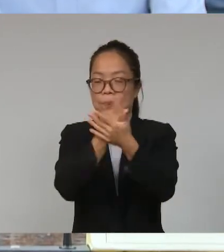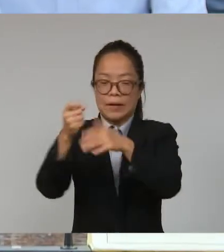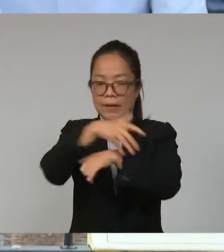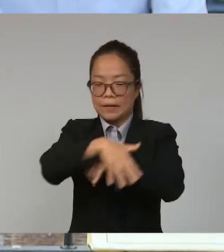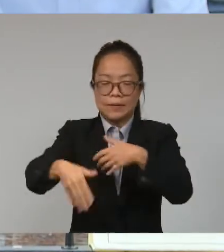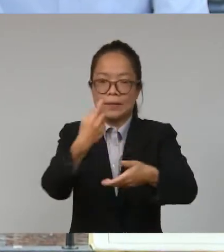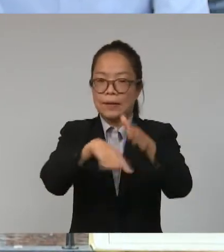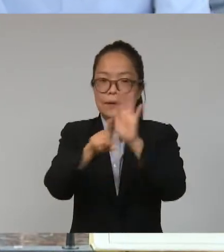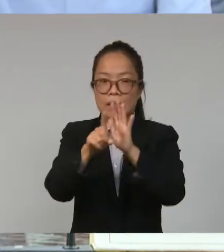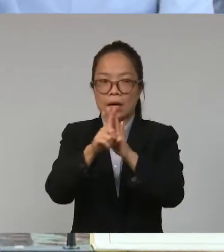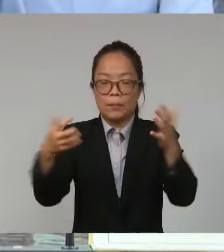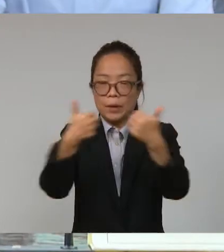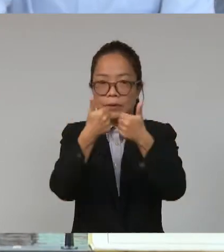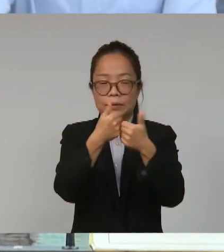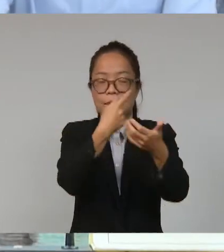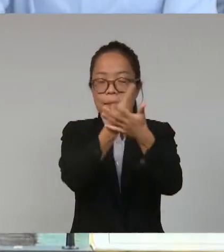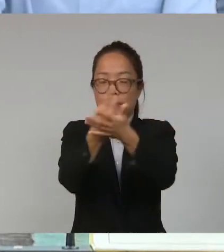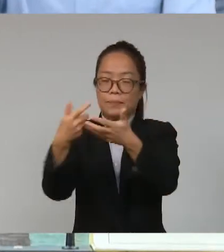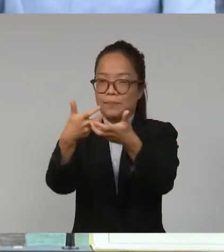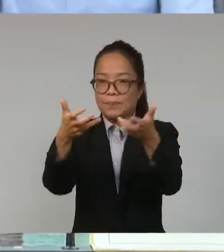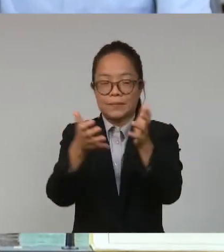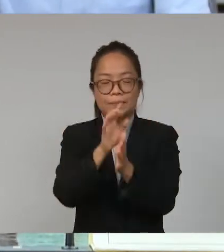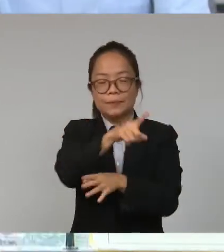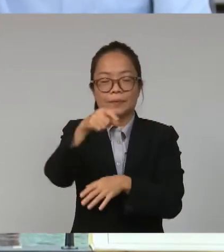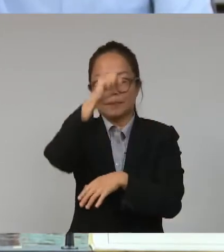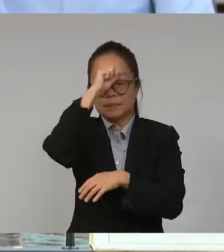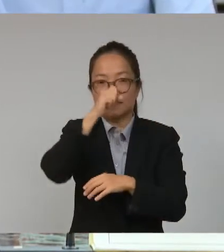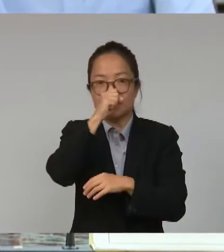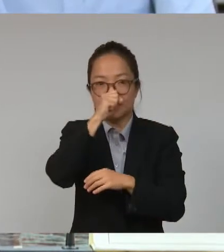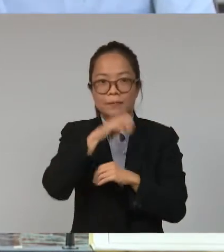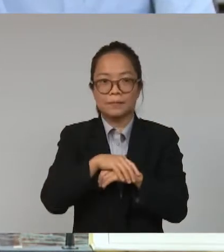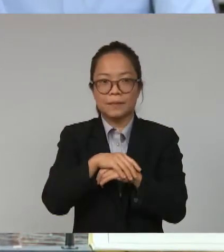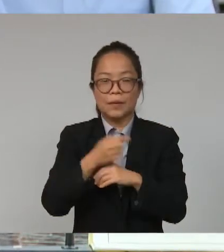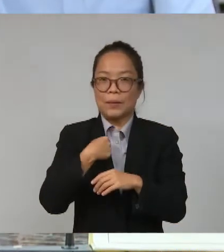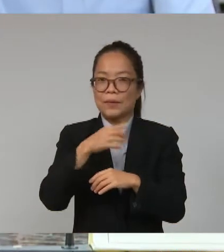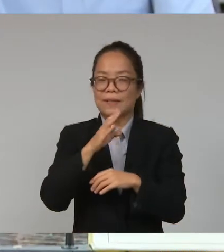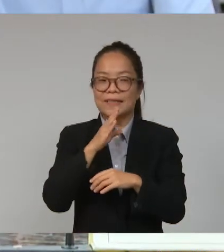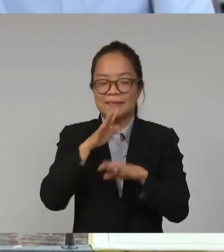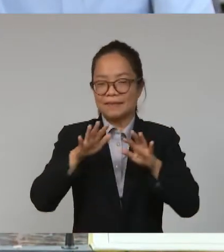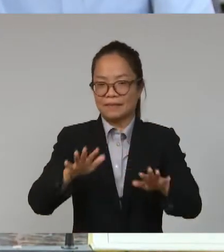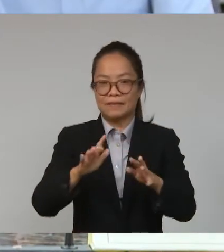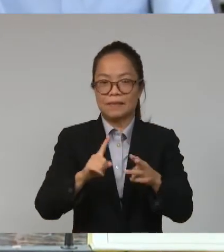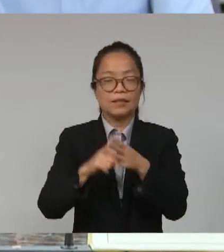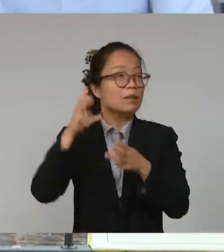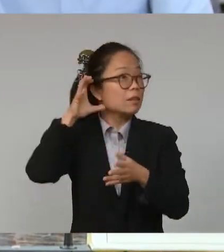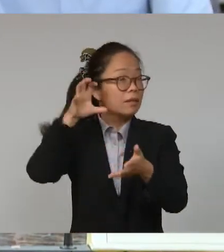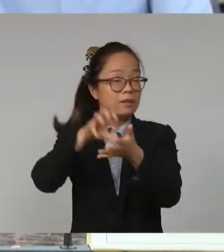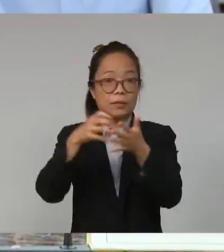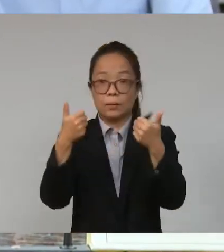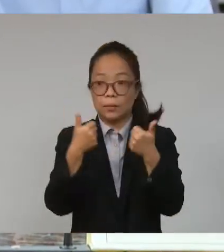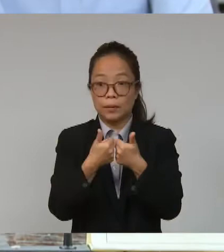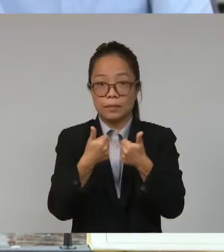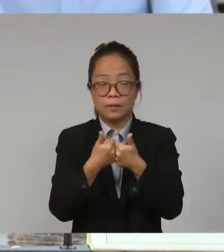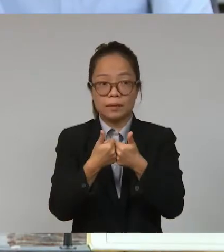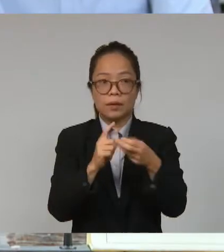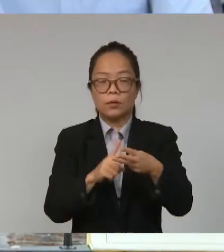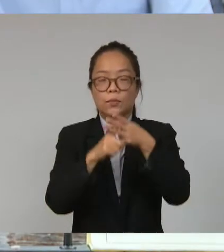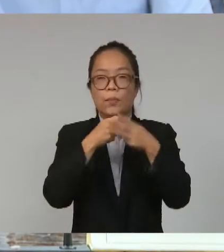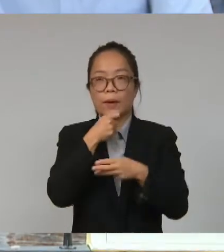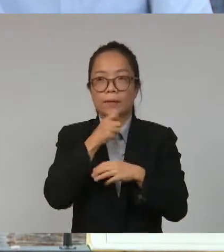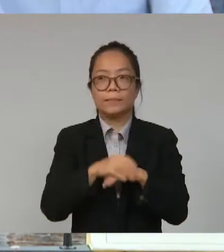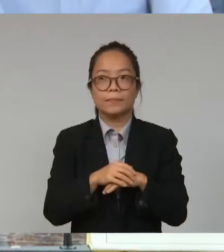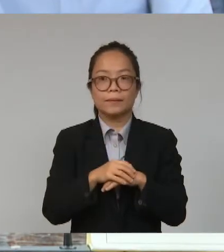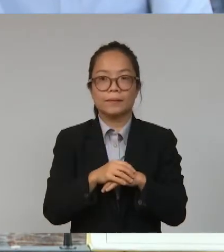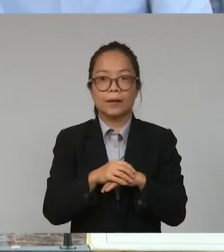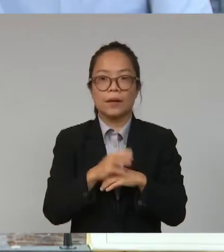及在场的女士、先生，大家好。那么我是今天听证的主席